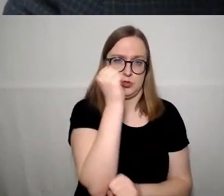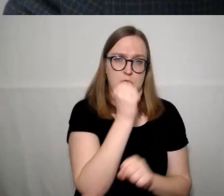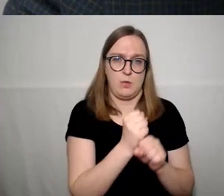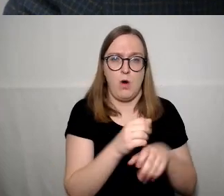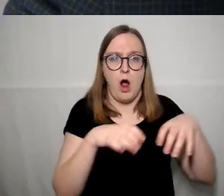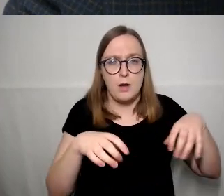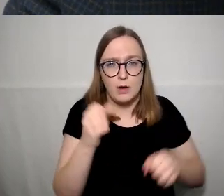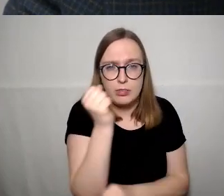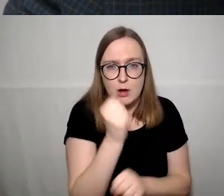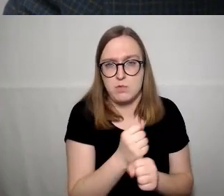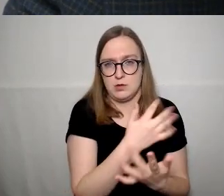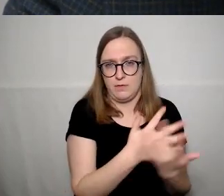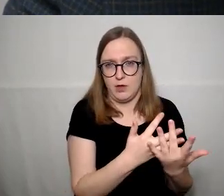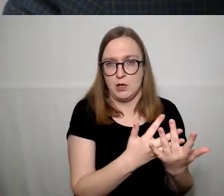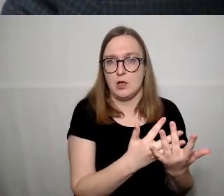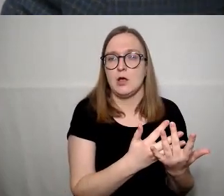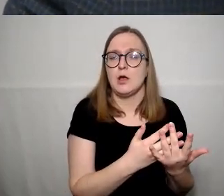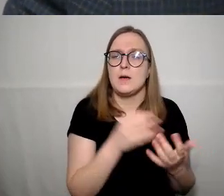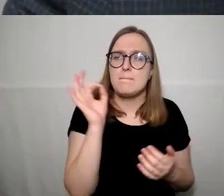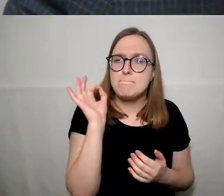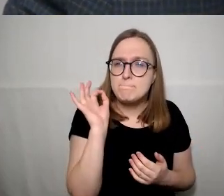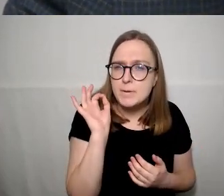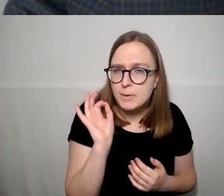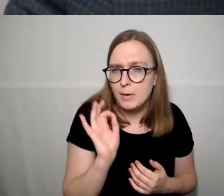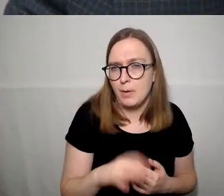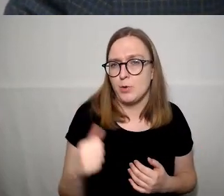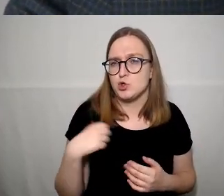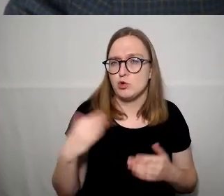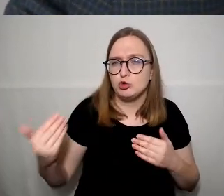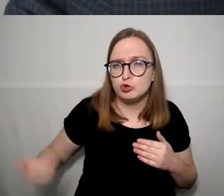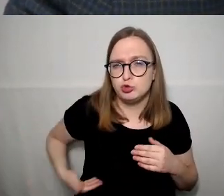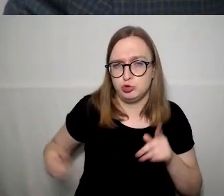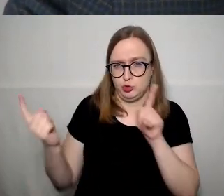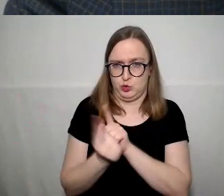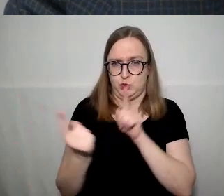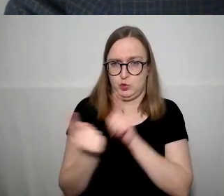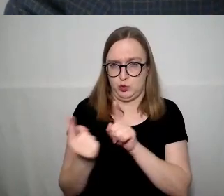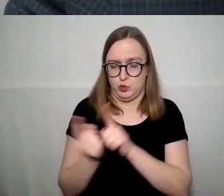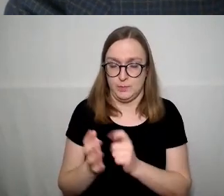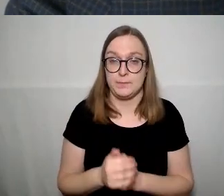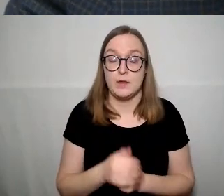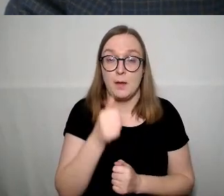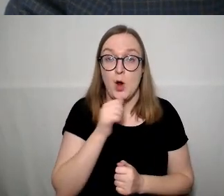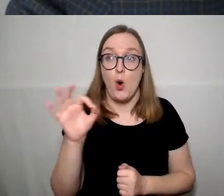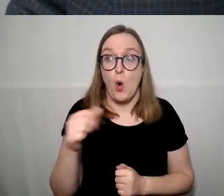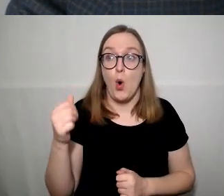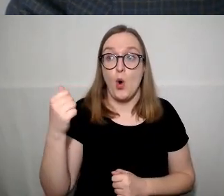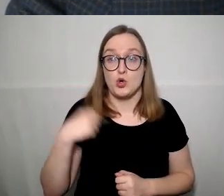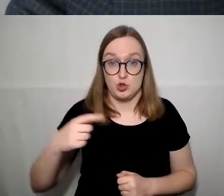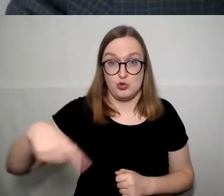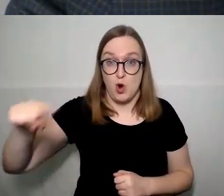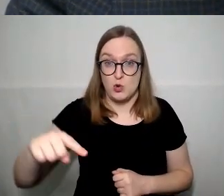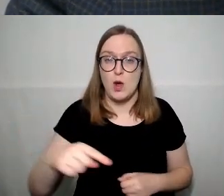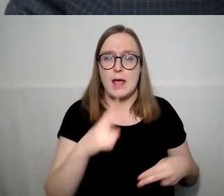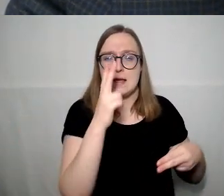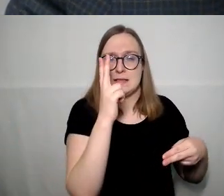darbuotojai eitų į žmonės dažniau. Dabar su gyventojų ir bendruomenių traukimu į reiškia sprendimų priėmimą. Aš vis